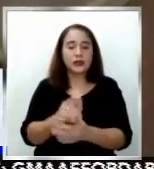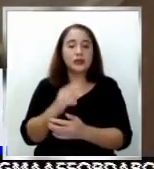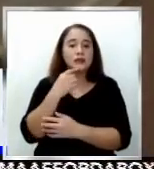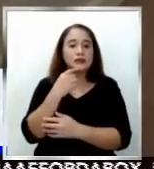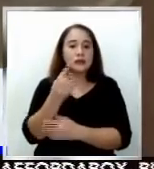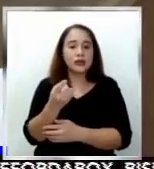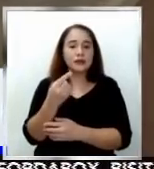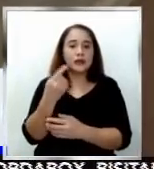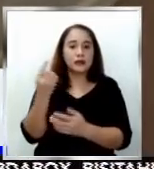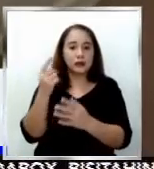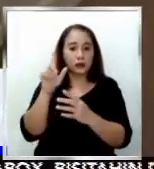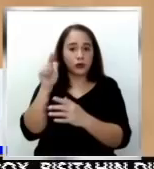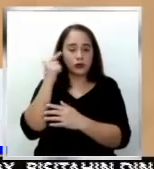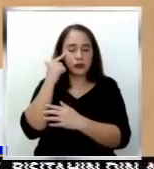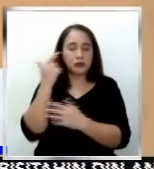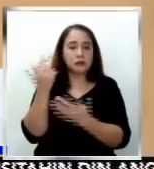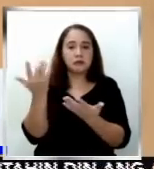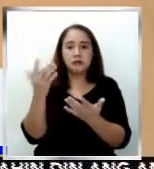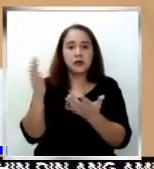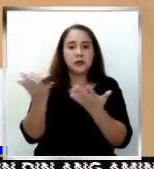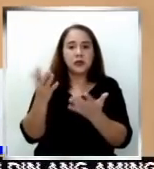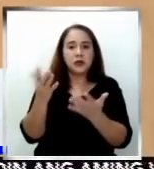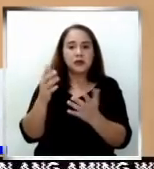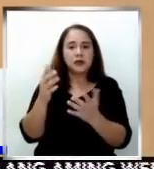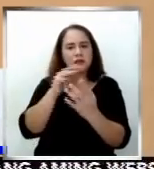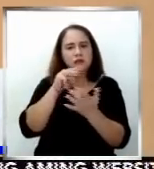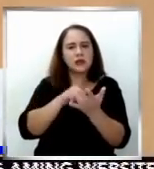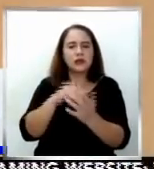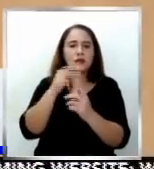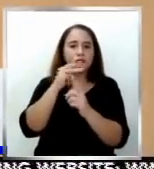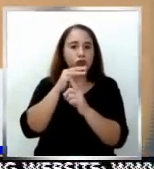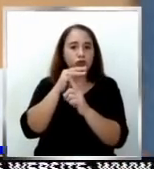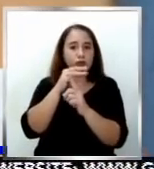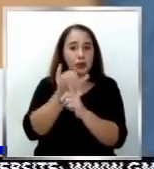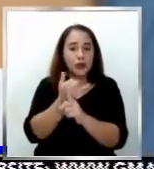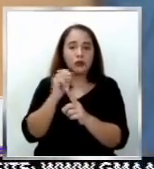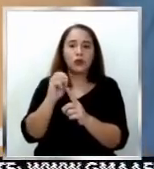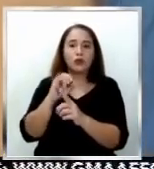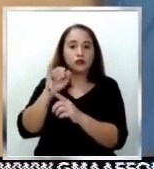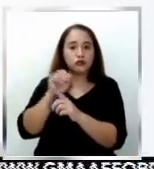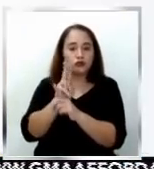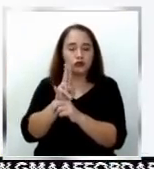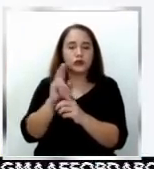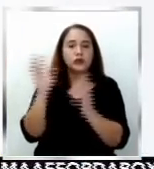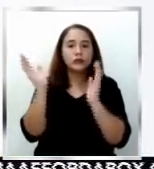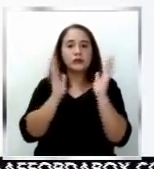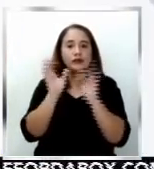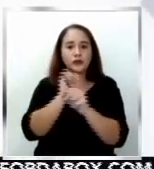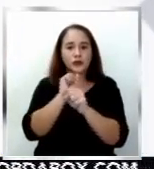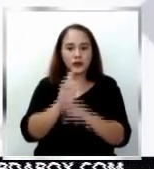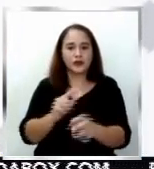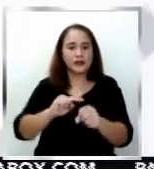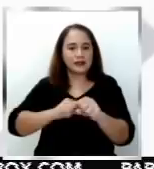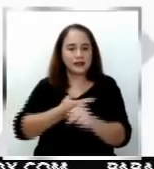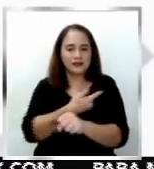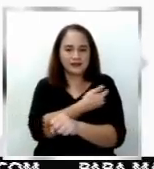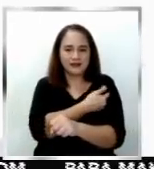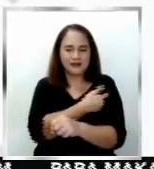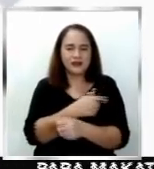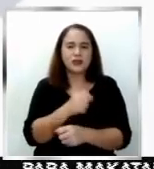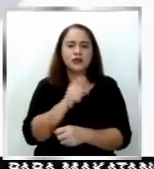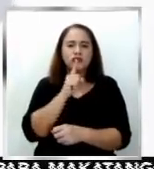posibleng kalagitnaan ng buwan ng Mayo o Hunyo magsisimula ang pagbakuna sa frontline workers. Talaga namang continuing